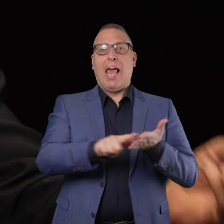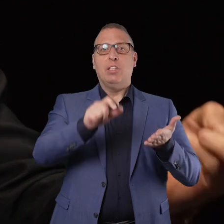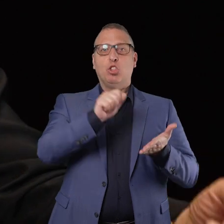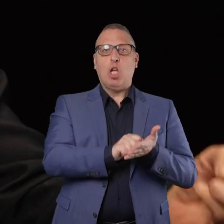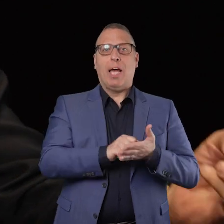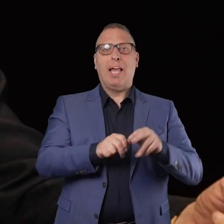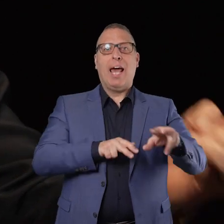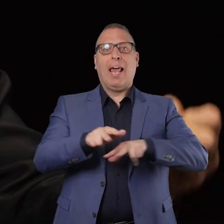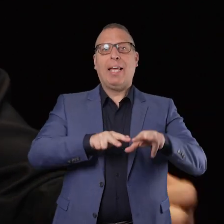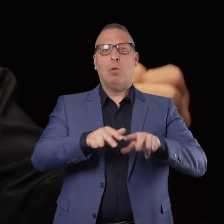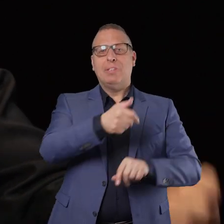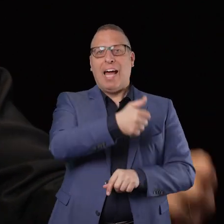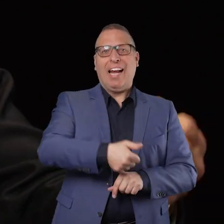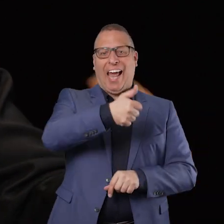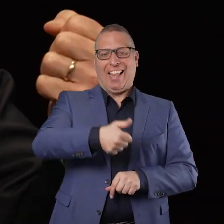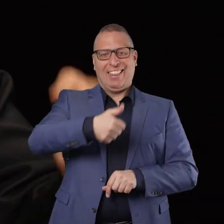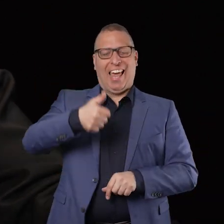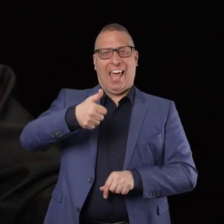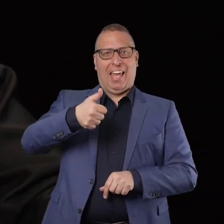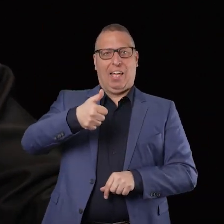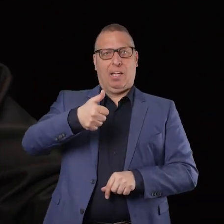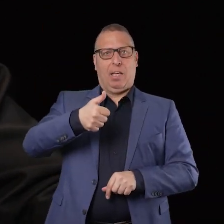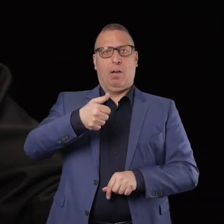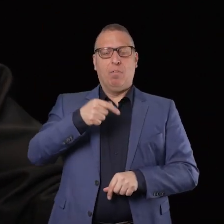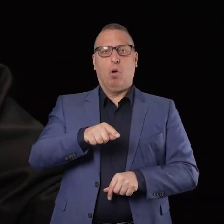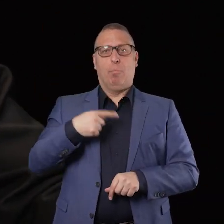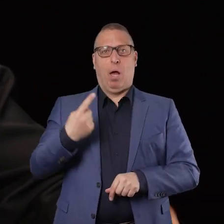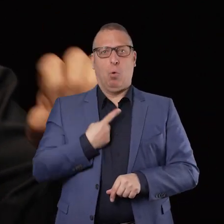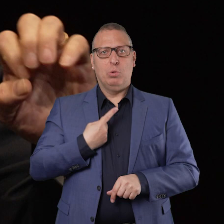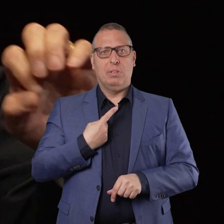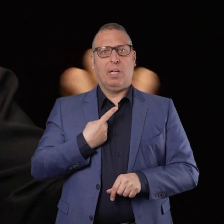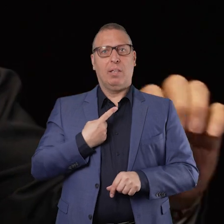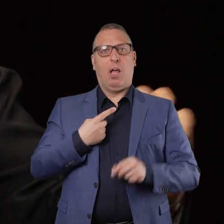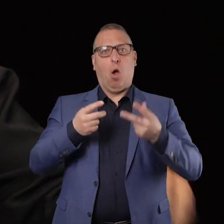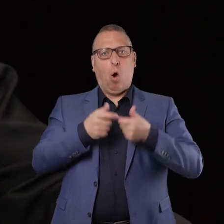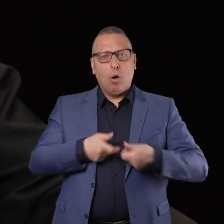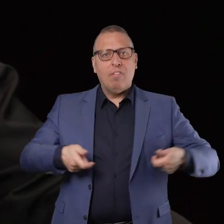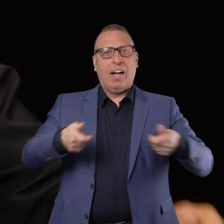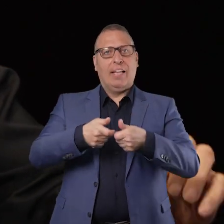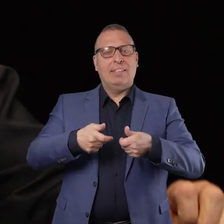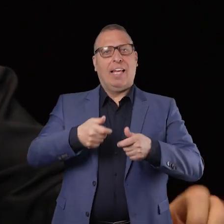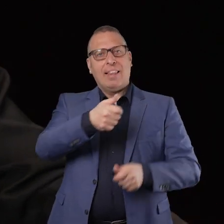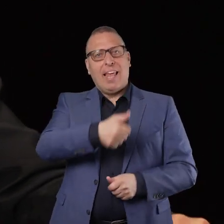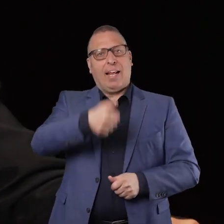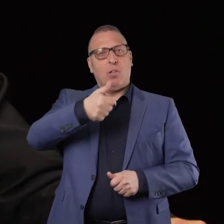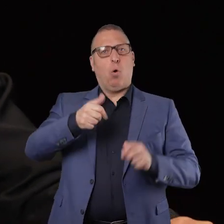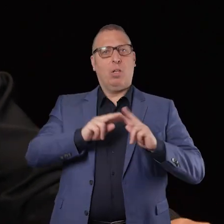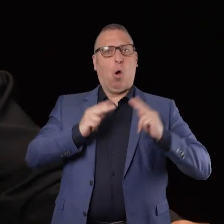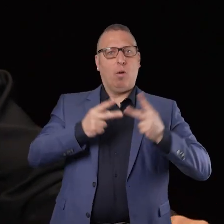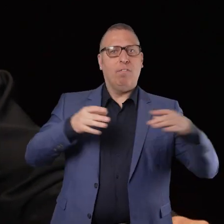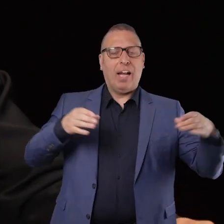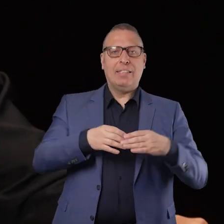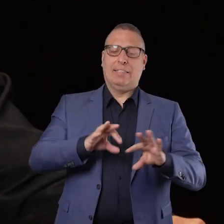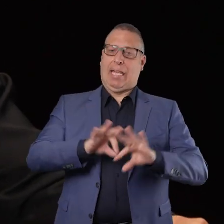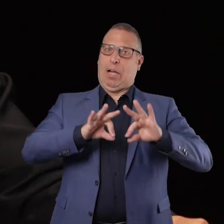die Liechtensteiner Regierungsrätinnen und Regierungsräte sind bei unseren Konferenzen,